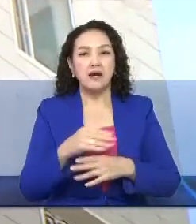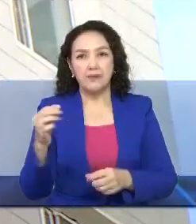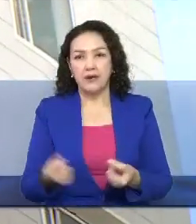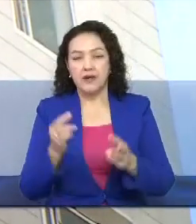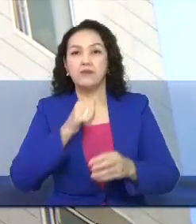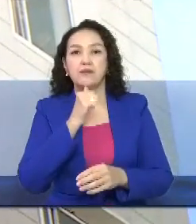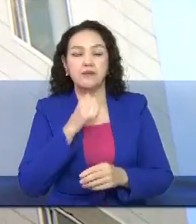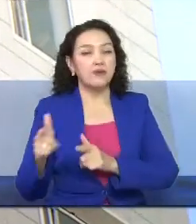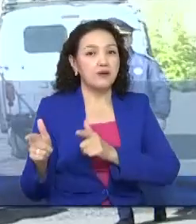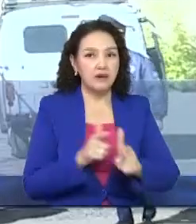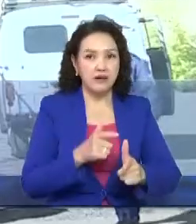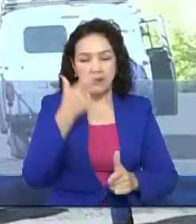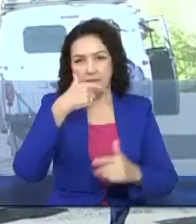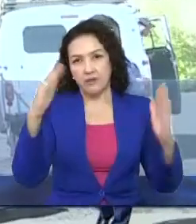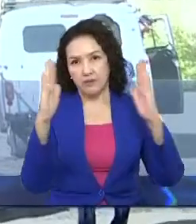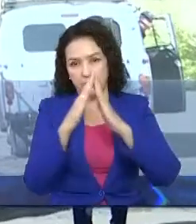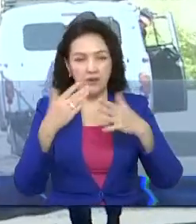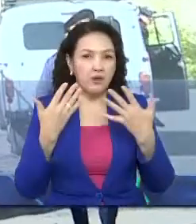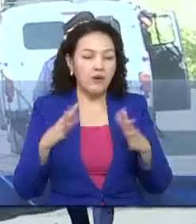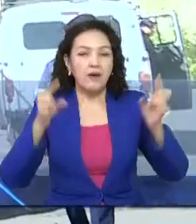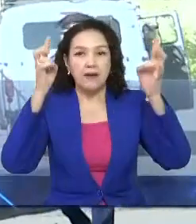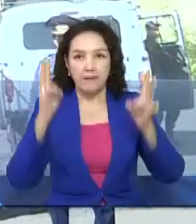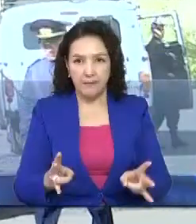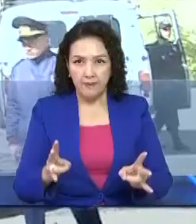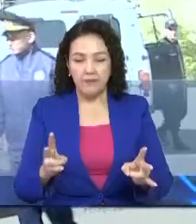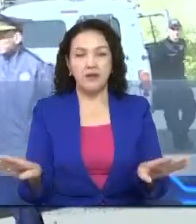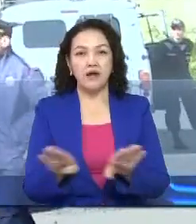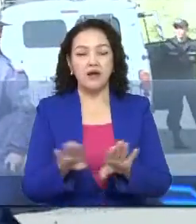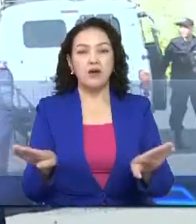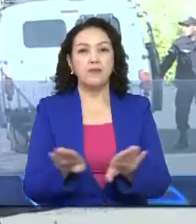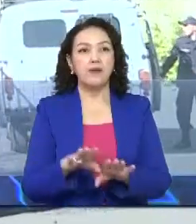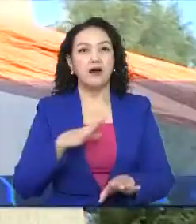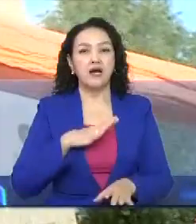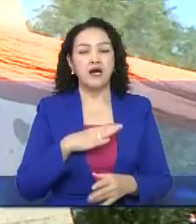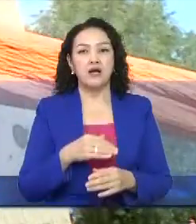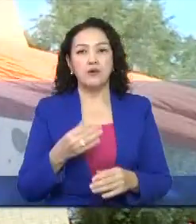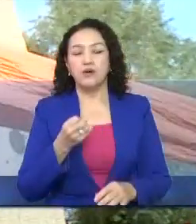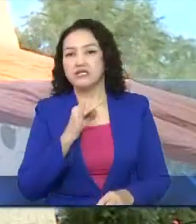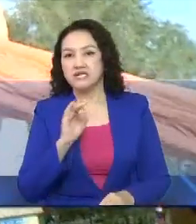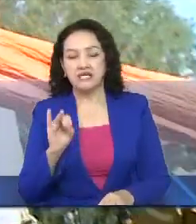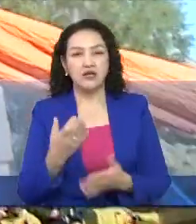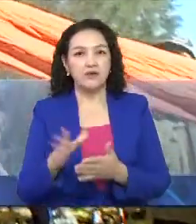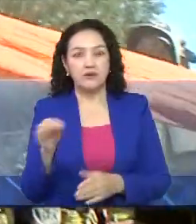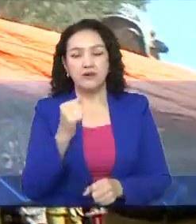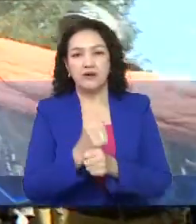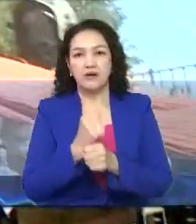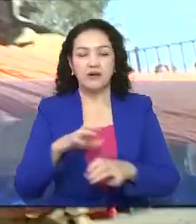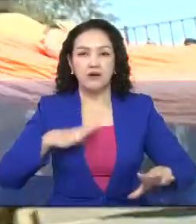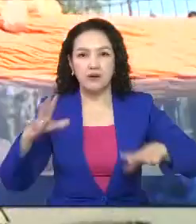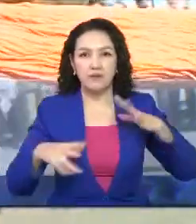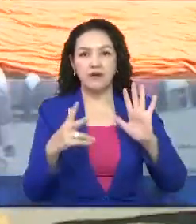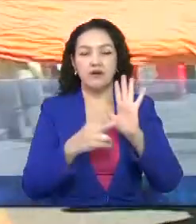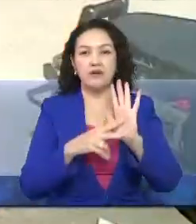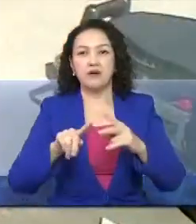для проверки готовности самого дома к любой опасной ситуации. Результат в данном случае отрицательный. Всего в учениях было задействовано